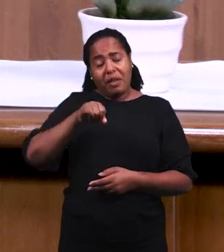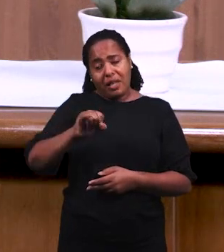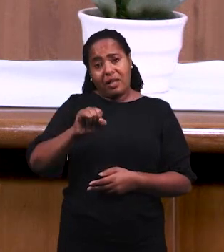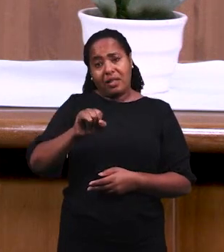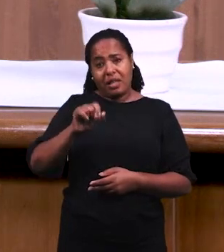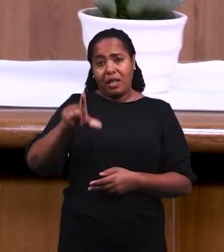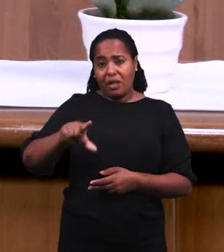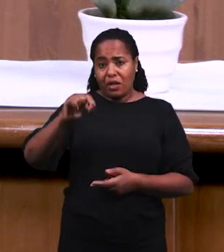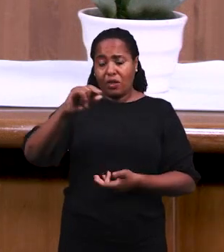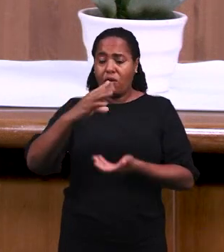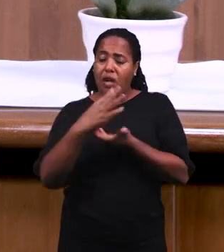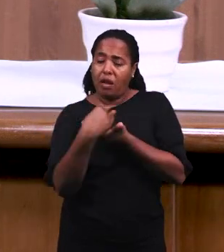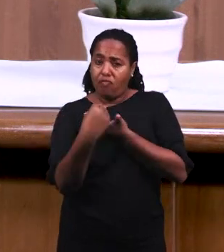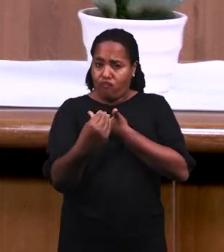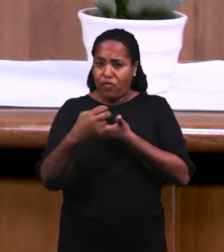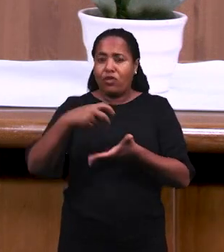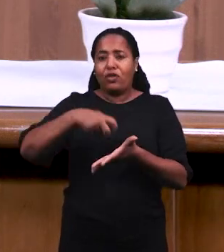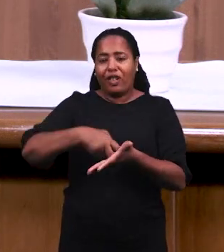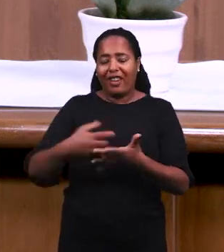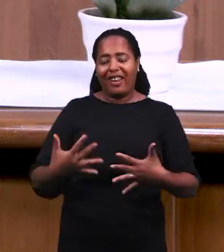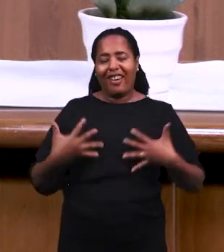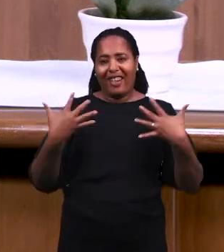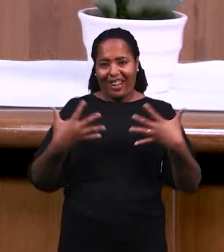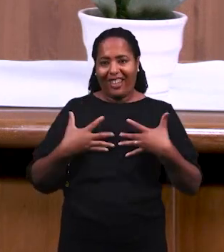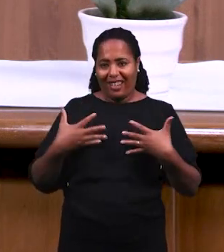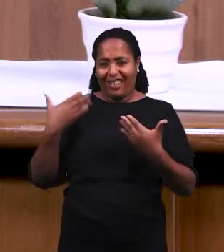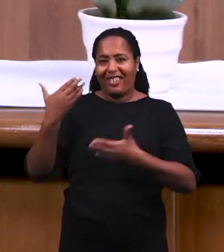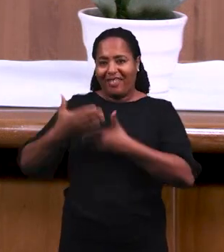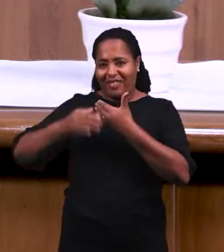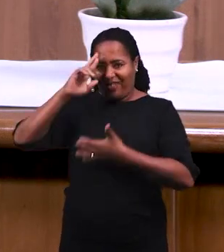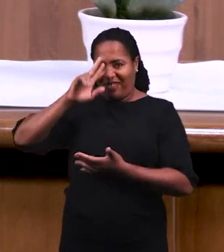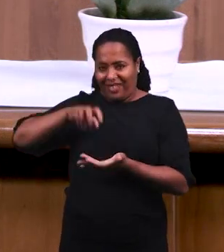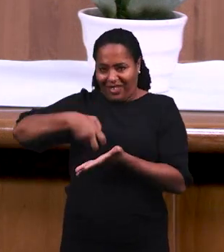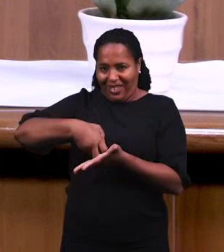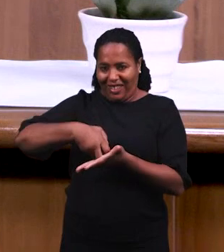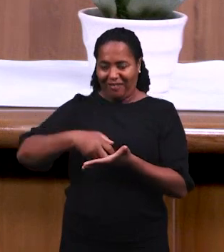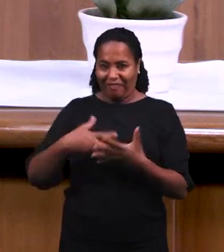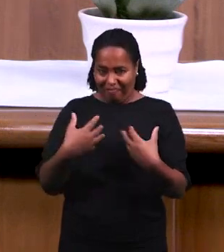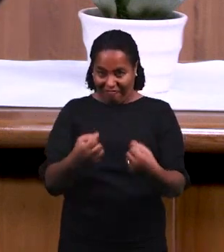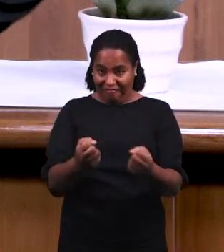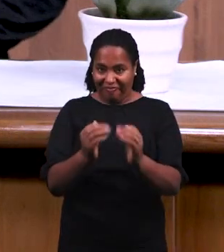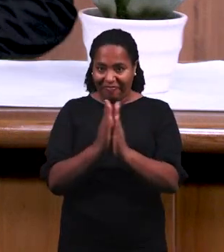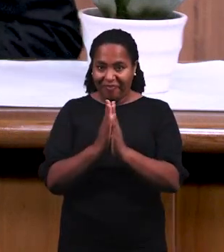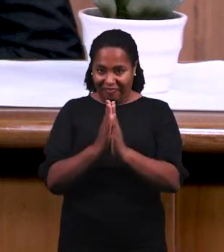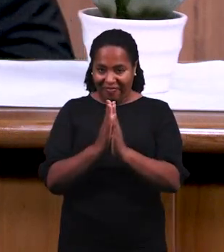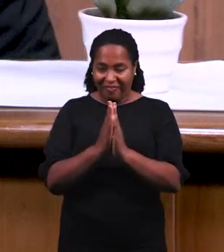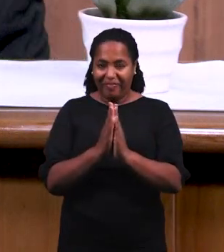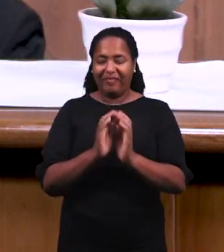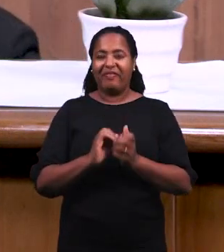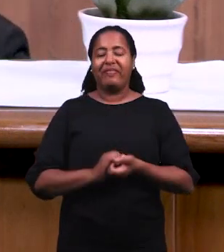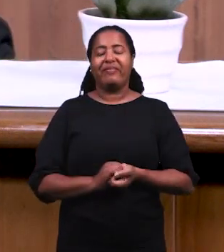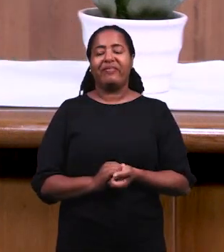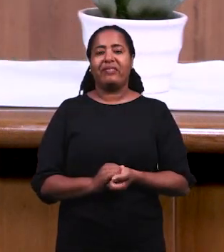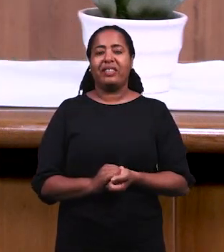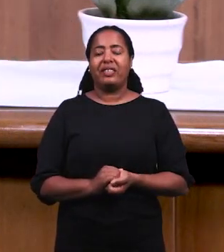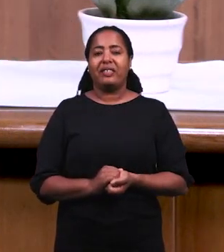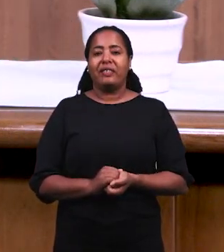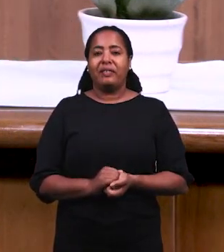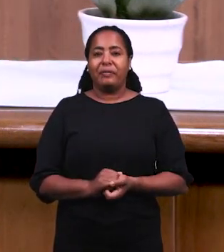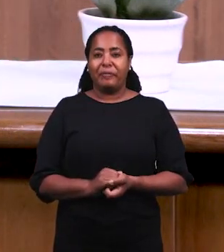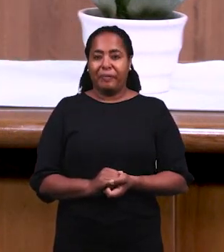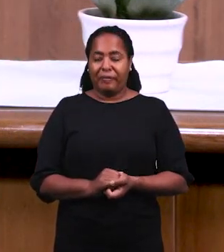можете склониться вместе с нами. Для нас это большая радость, что мы вместе